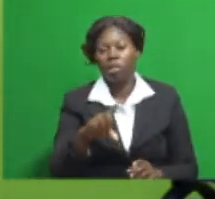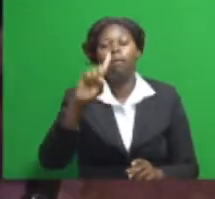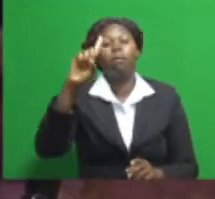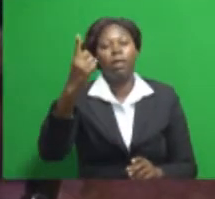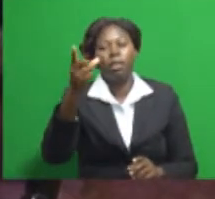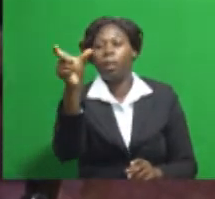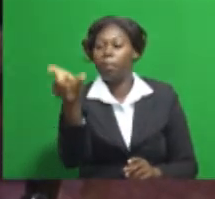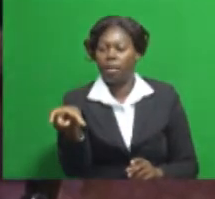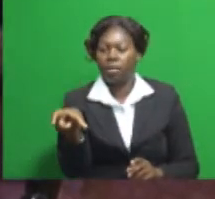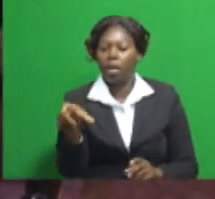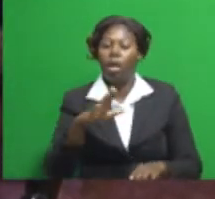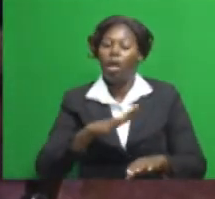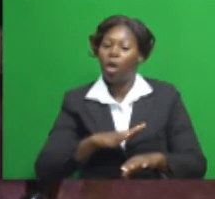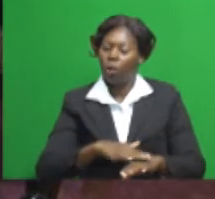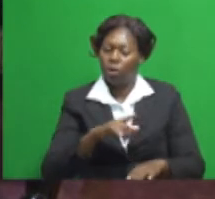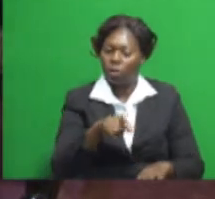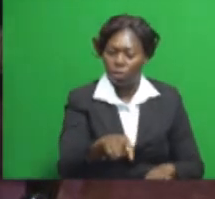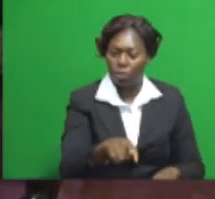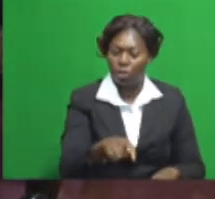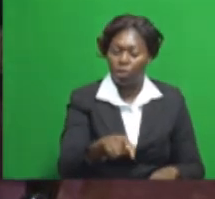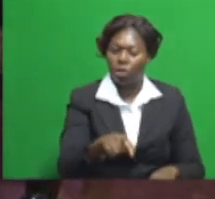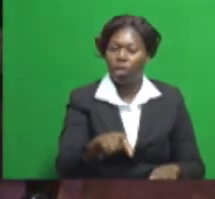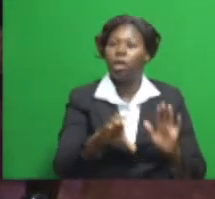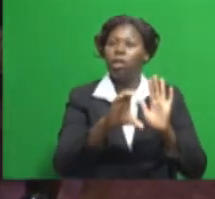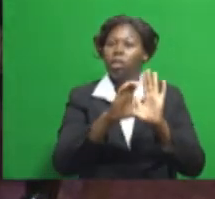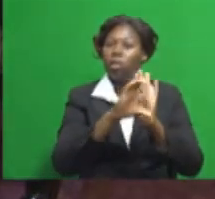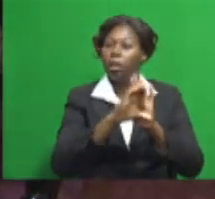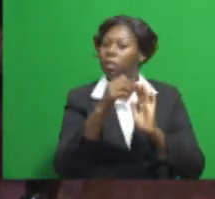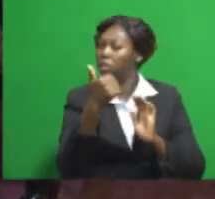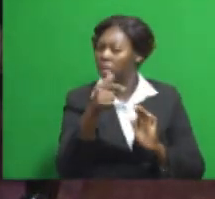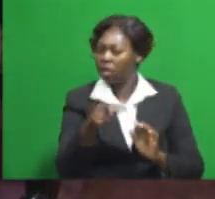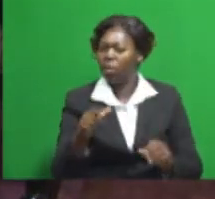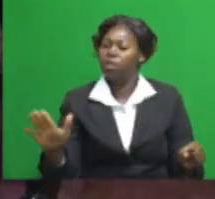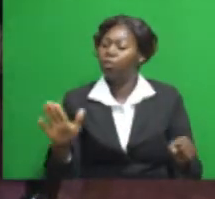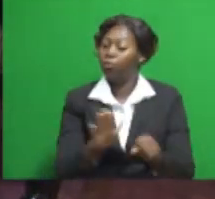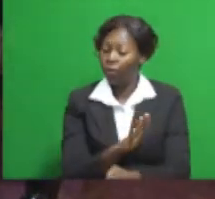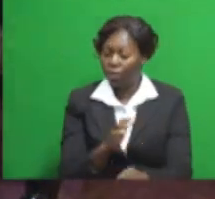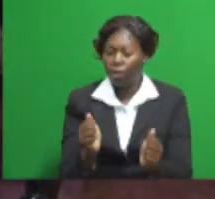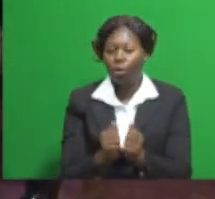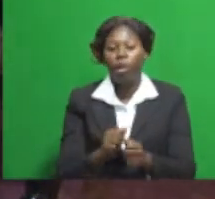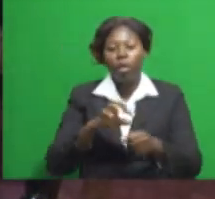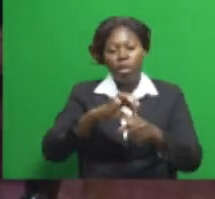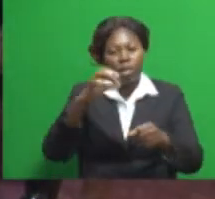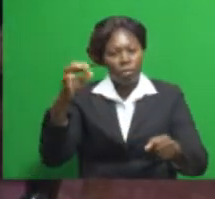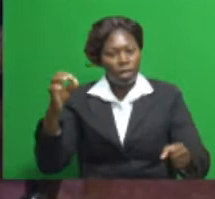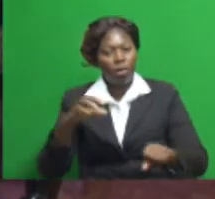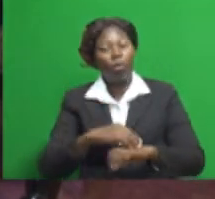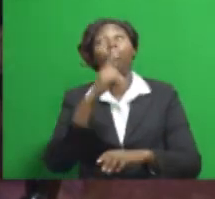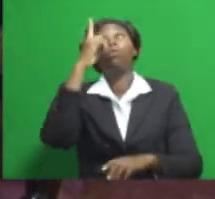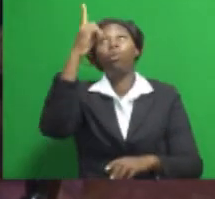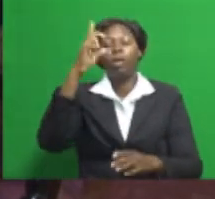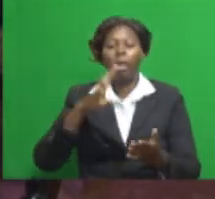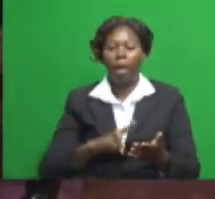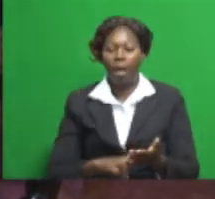pana mabasa 6. Rinototi aive azere nemweya wamwari. Chechi yese yaunganidzwa pakutsvagwa munhu